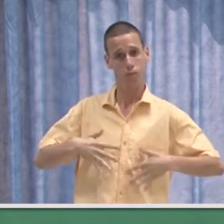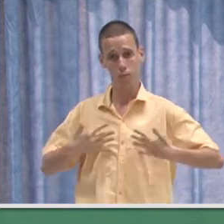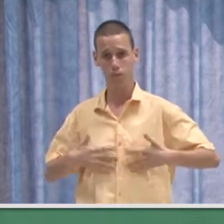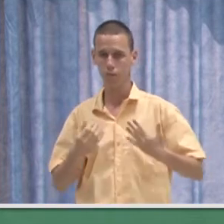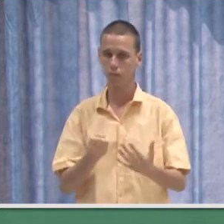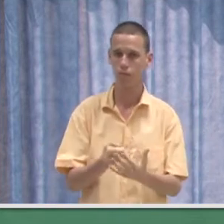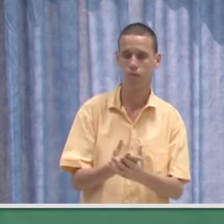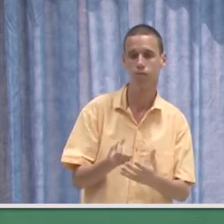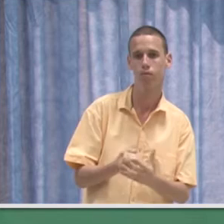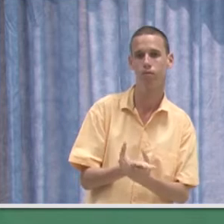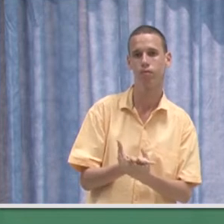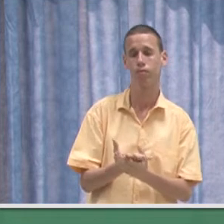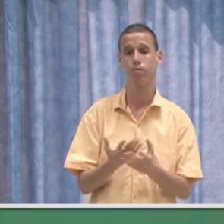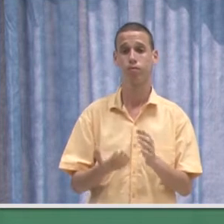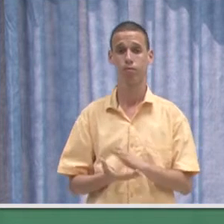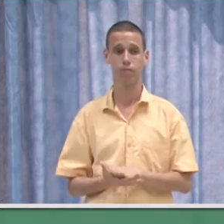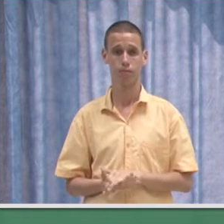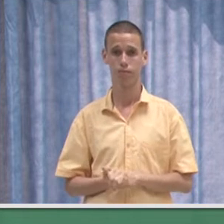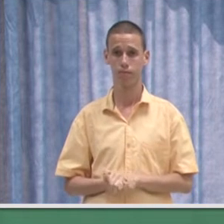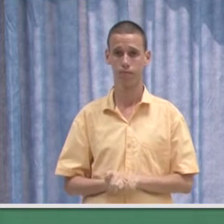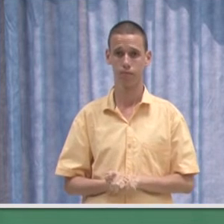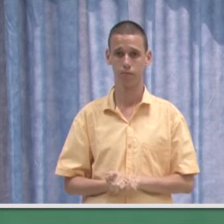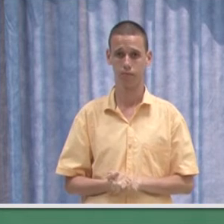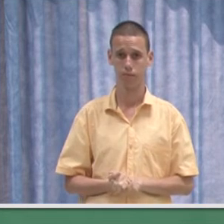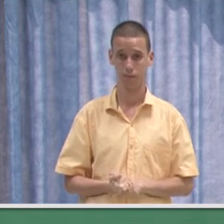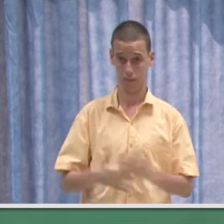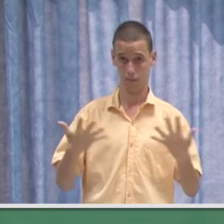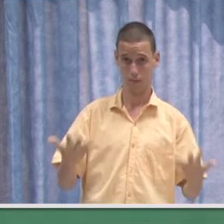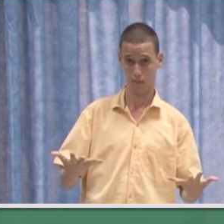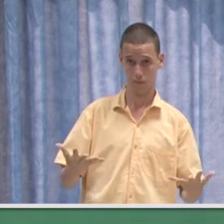Portrait Icos Plus qui parle de trois portraits, de trois